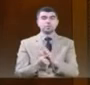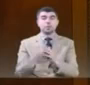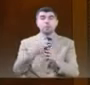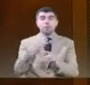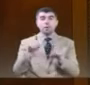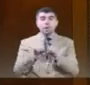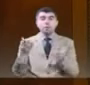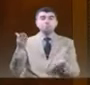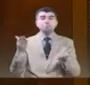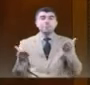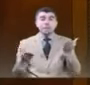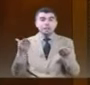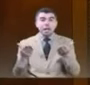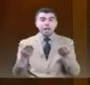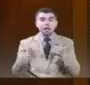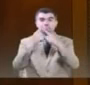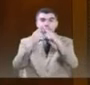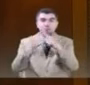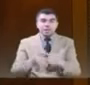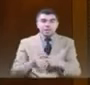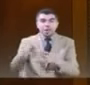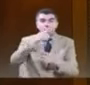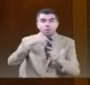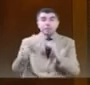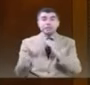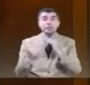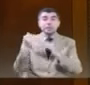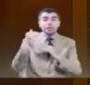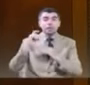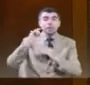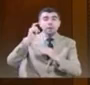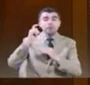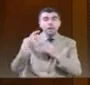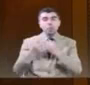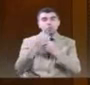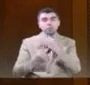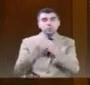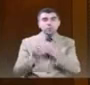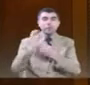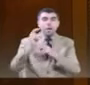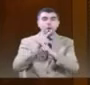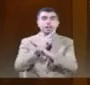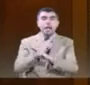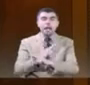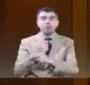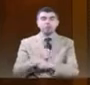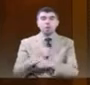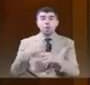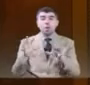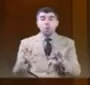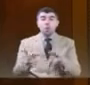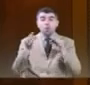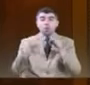وتأثيره على التوازنات المالية لهذه الأنظمة من خلال ارتفاع مدة صرف المعاشات للمستفيدين منها. فعلى سبيل المثال يبلغ